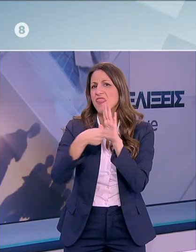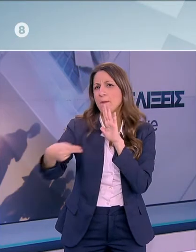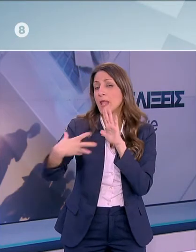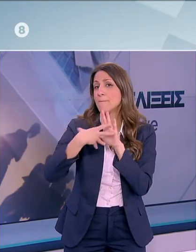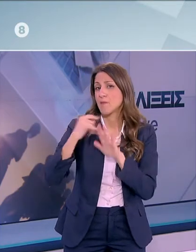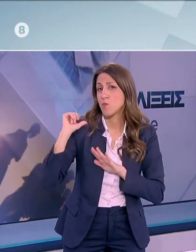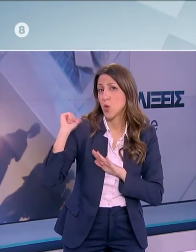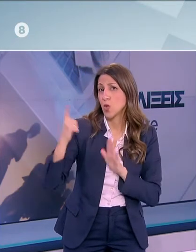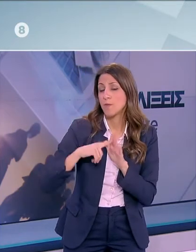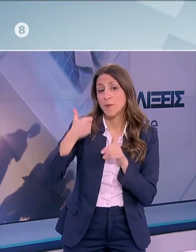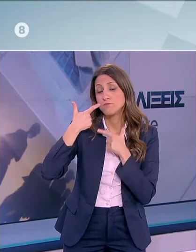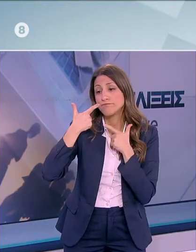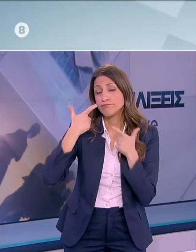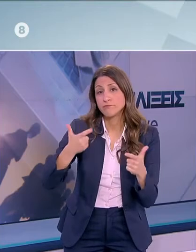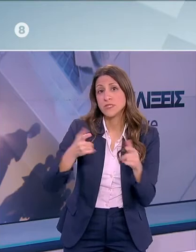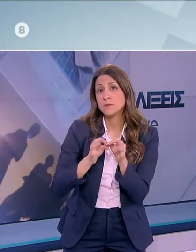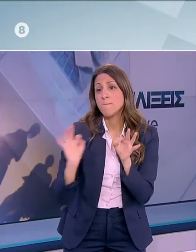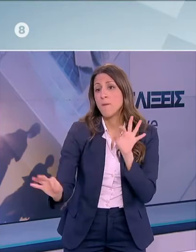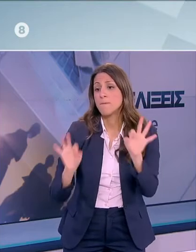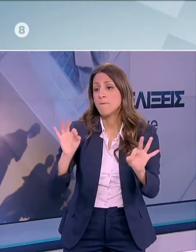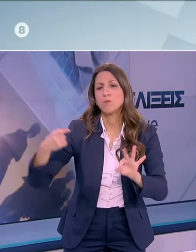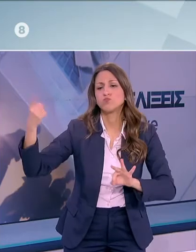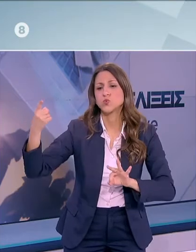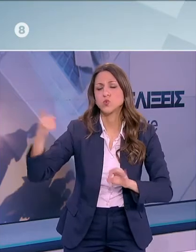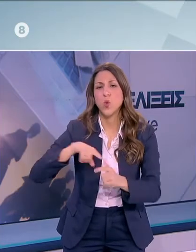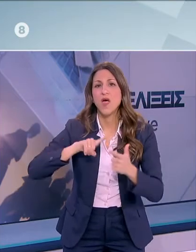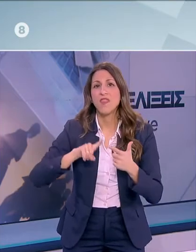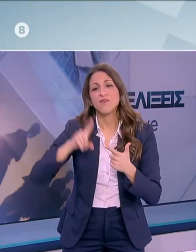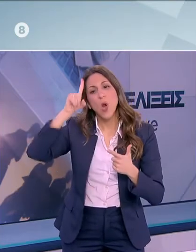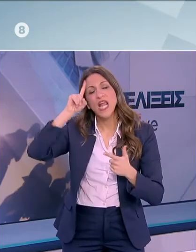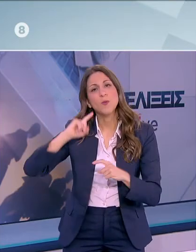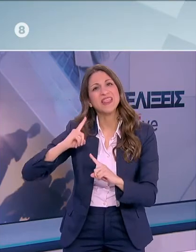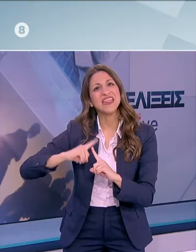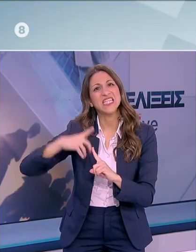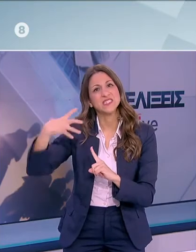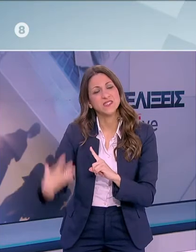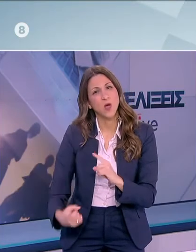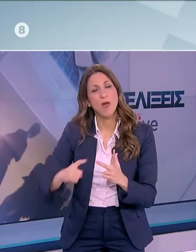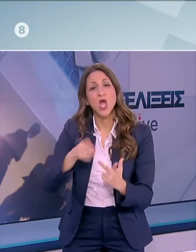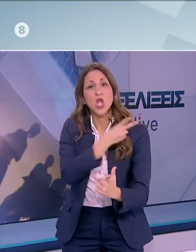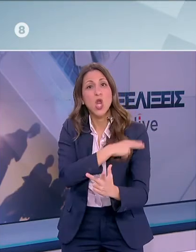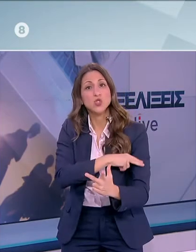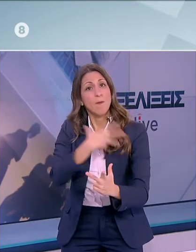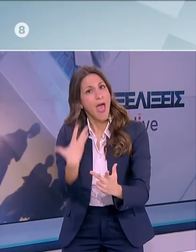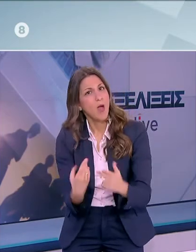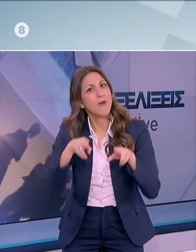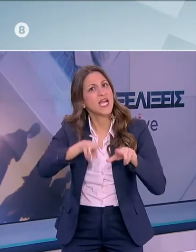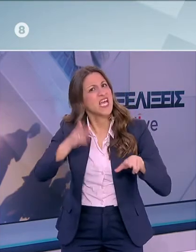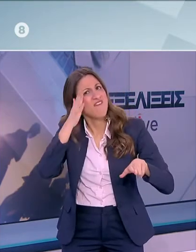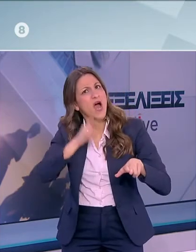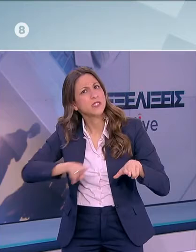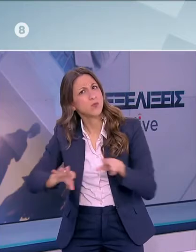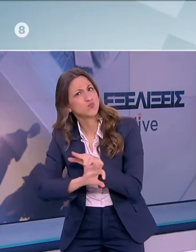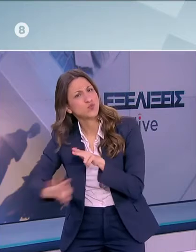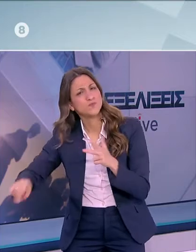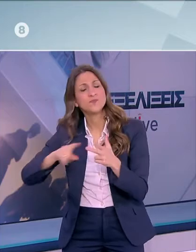να συνεχίσουμε να επιτηρούμε την νόσο πολύ καλά, να έχουμε διαγνωστική επάρκεια, να έχει αντοχή το σύστημα υγείας. Οι ευπαθείς και ευάλωτες ομάδες